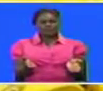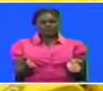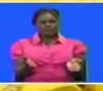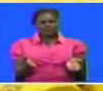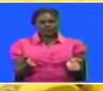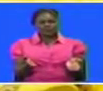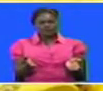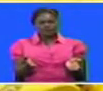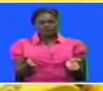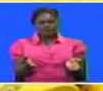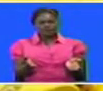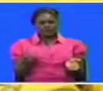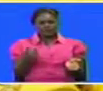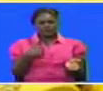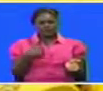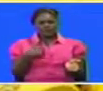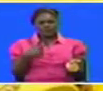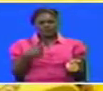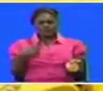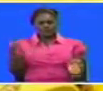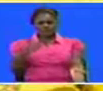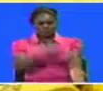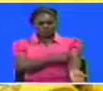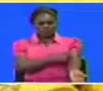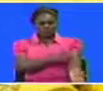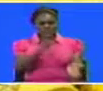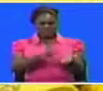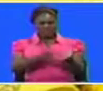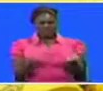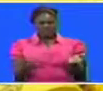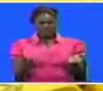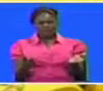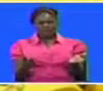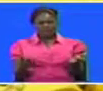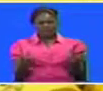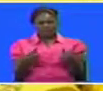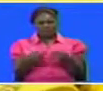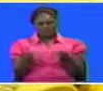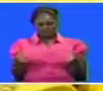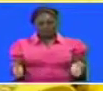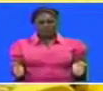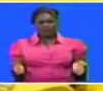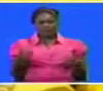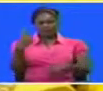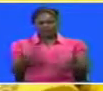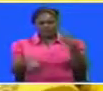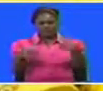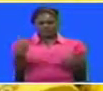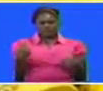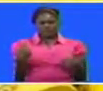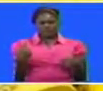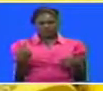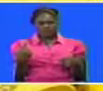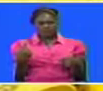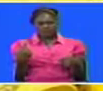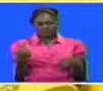lost, we went to Ghana last year. We beat them at the World League. We've played them quite